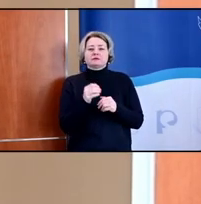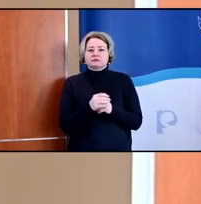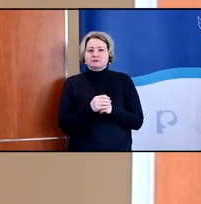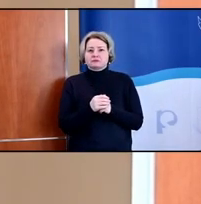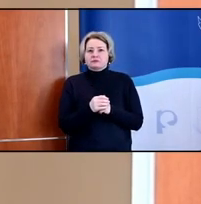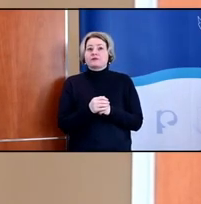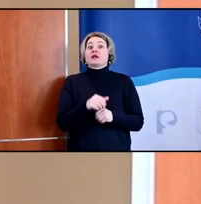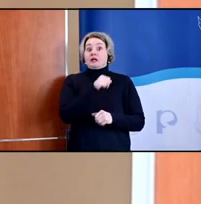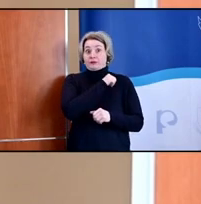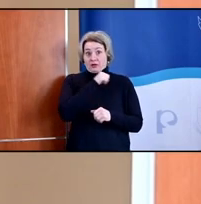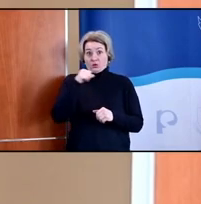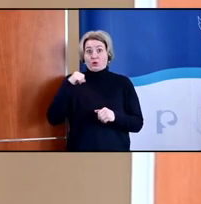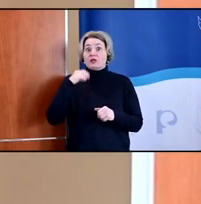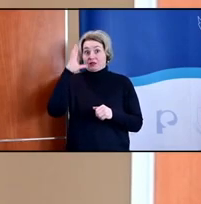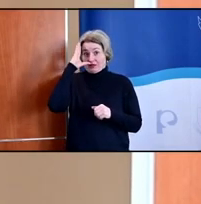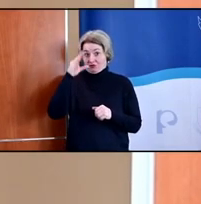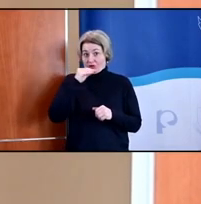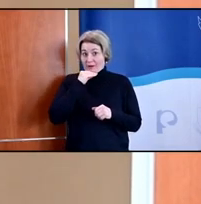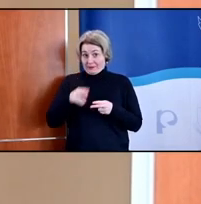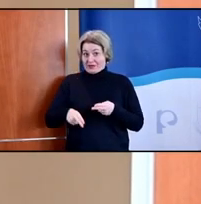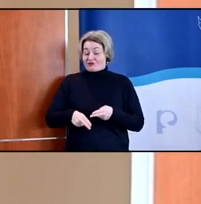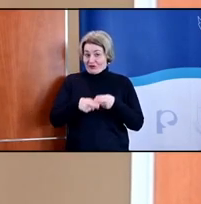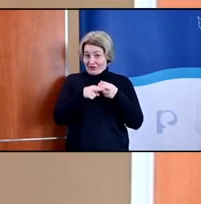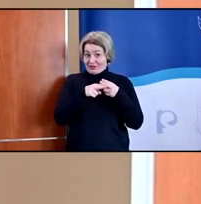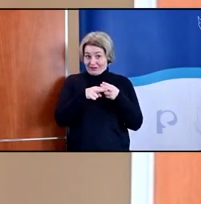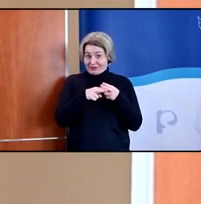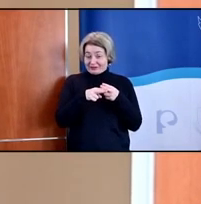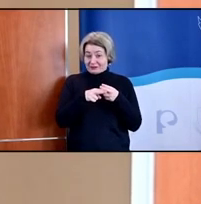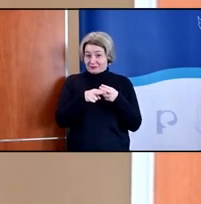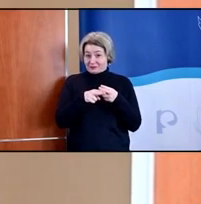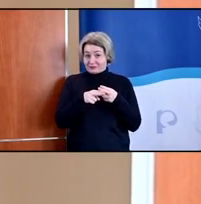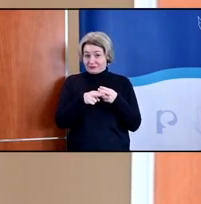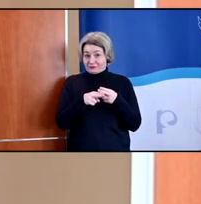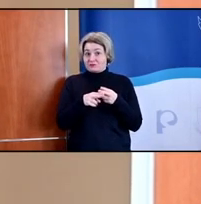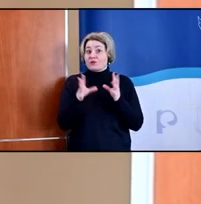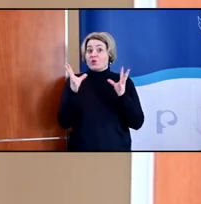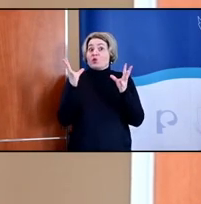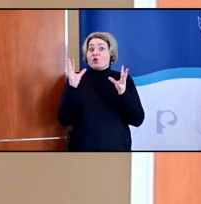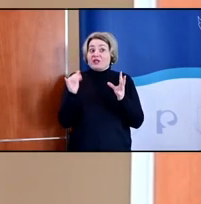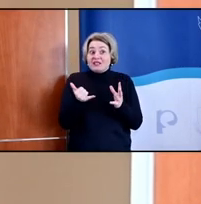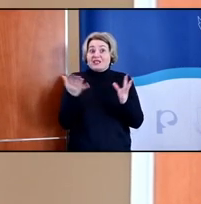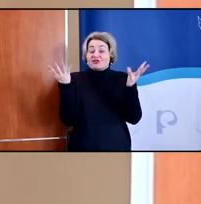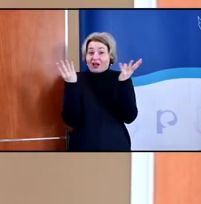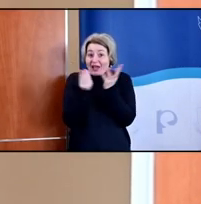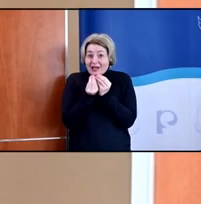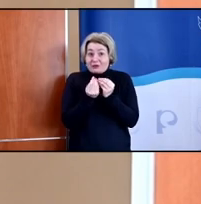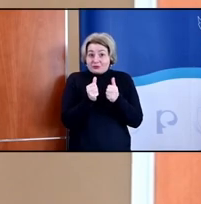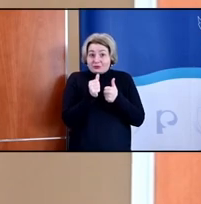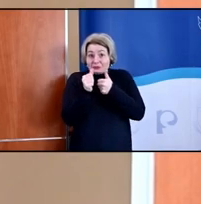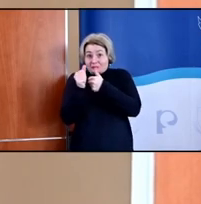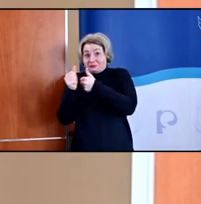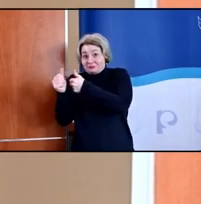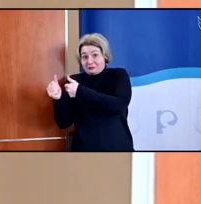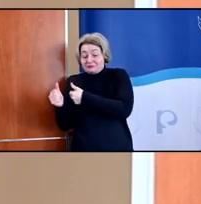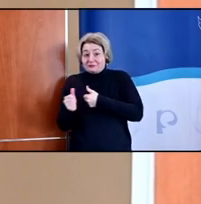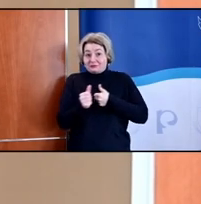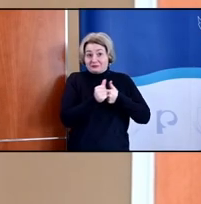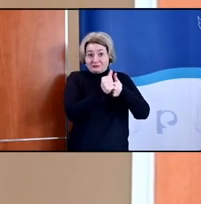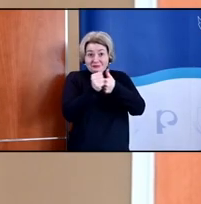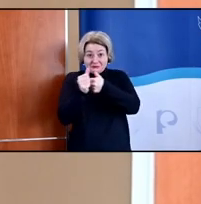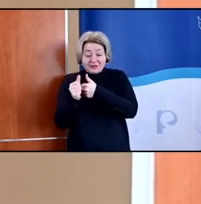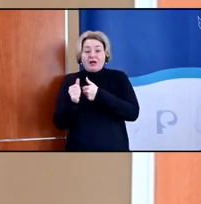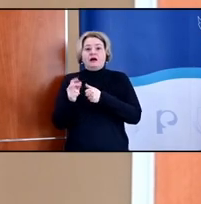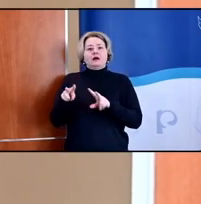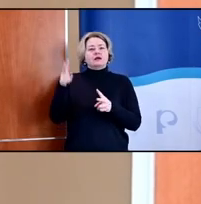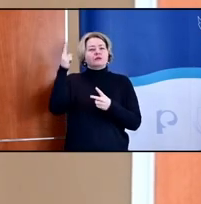önkéntesek segítségét használtuk tehát az önkéntesek is eljöttek velünk ezekre a helyszínbejárásokra és ők ismerték meg